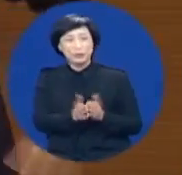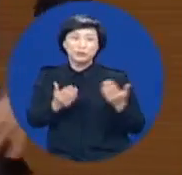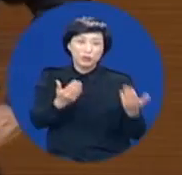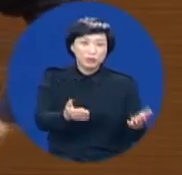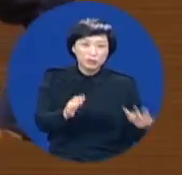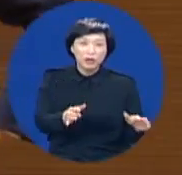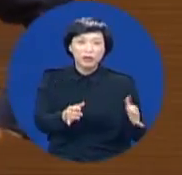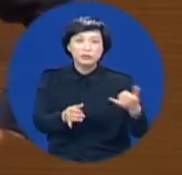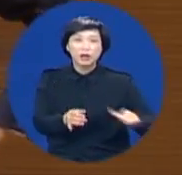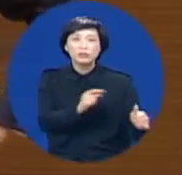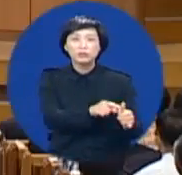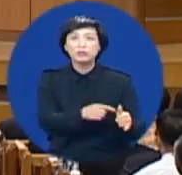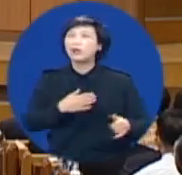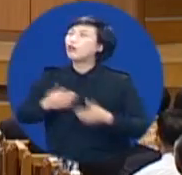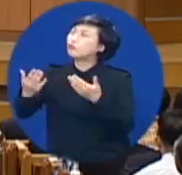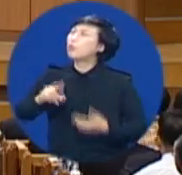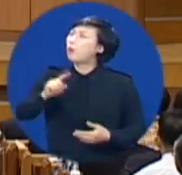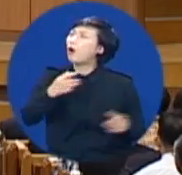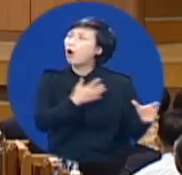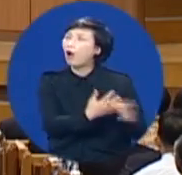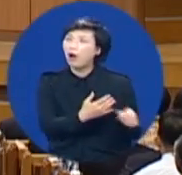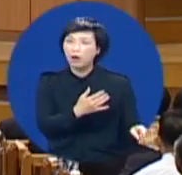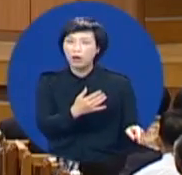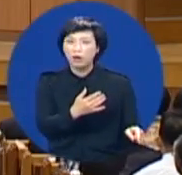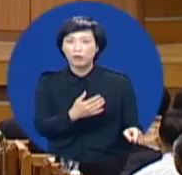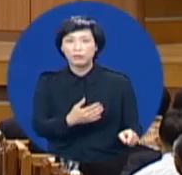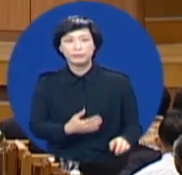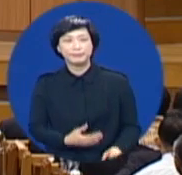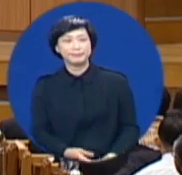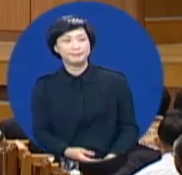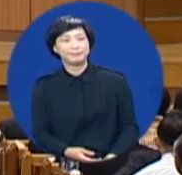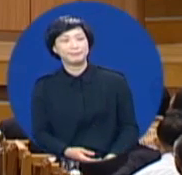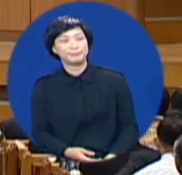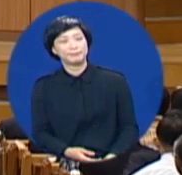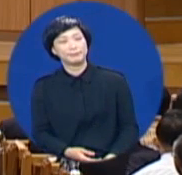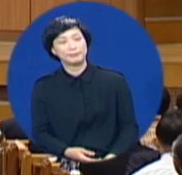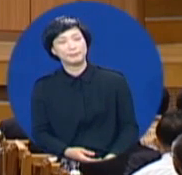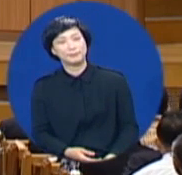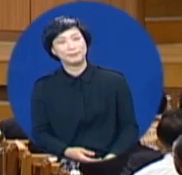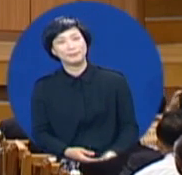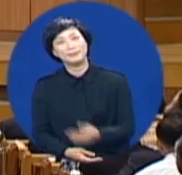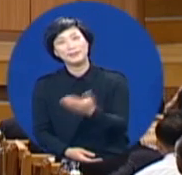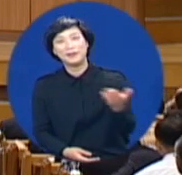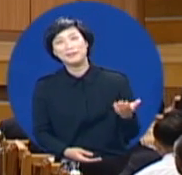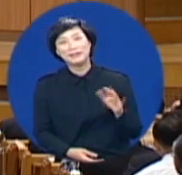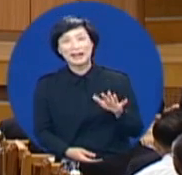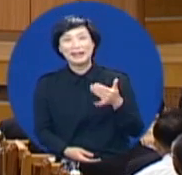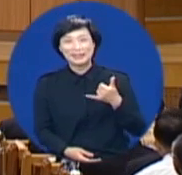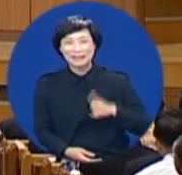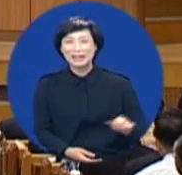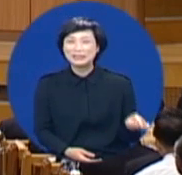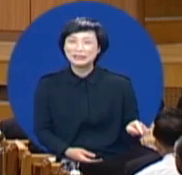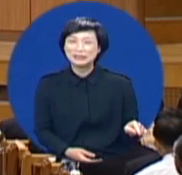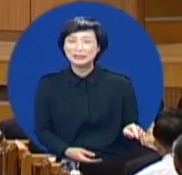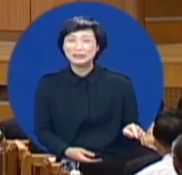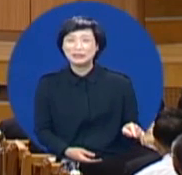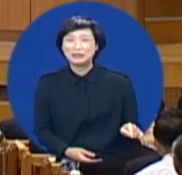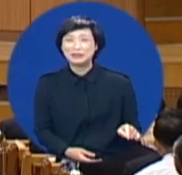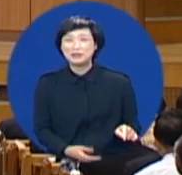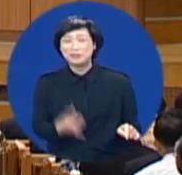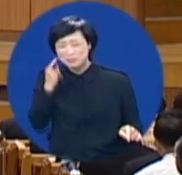해주는데도 나에게 못 해줬냐? 못 해줬냐? 이렇게 자식은 부모에게 아무리